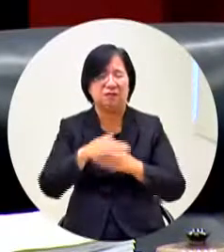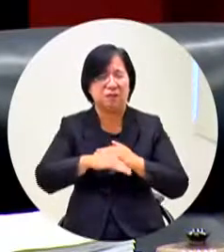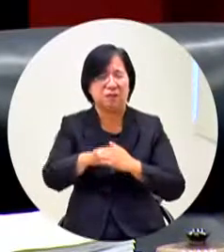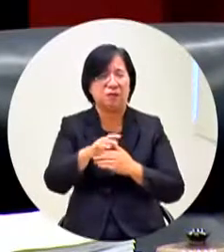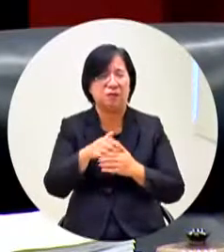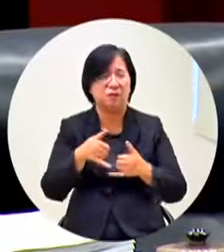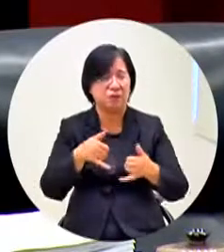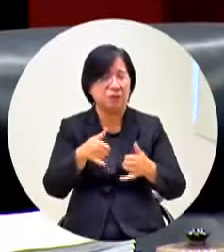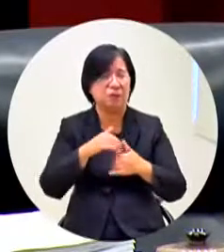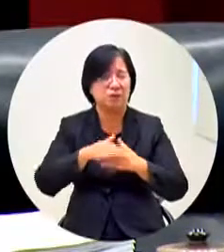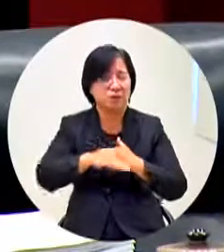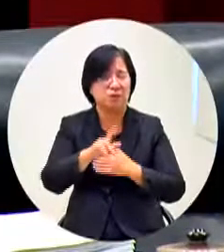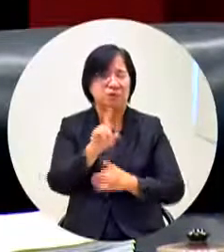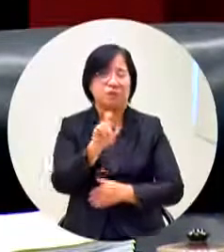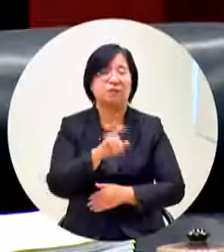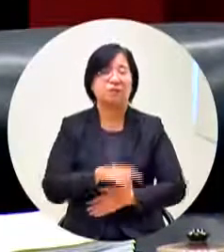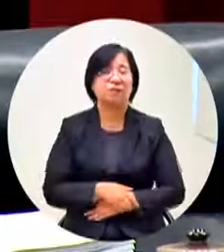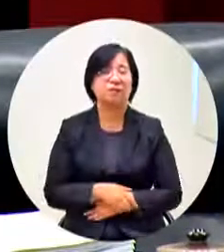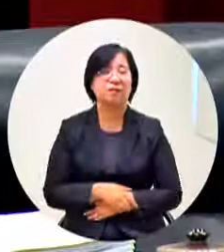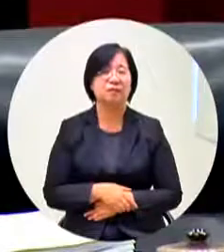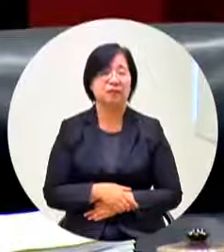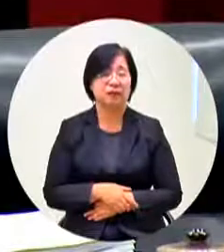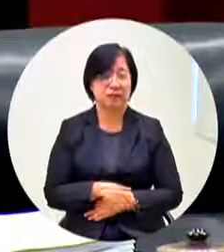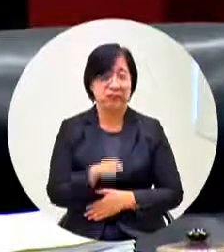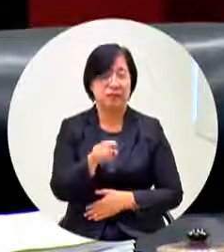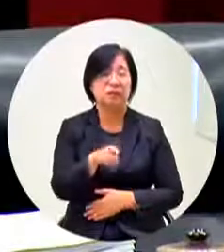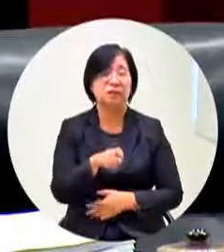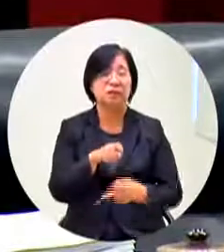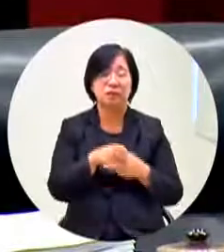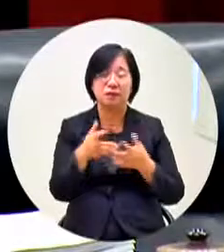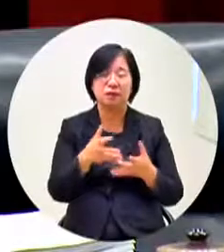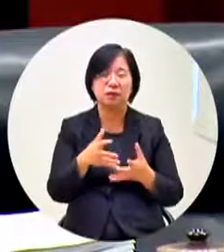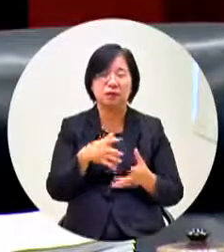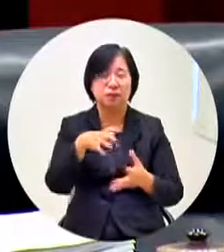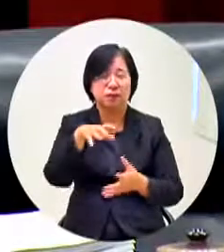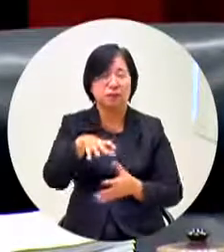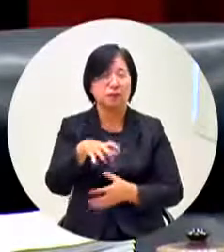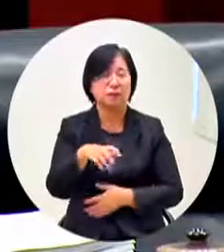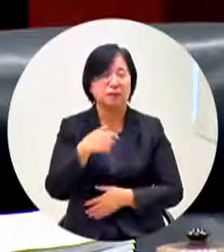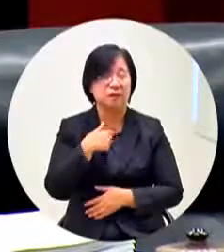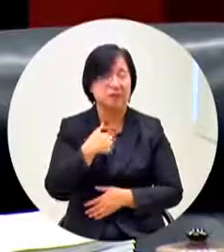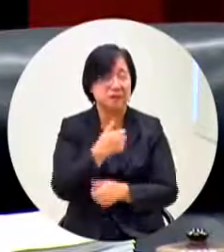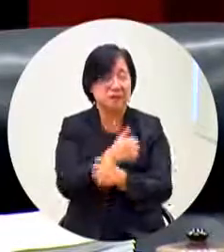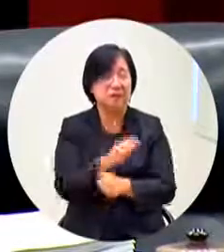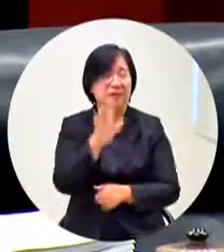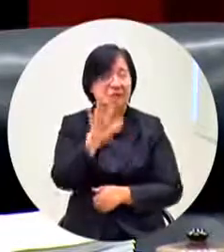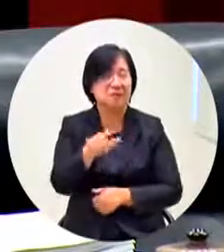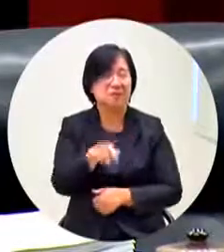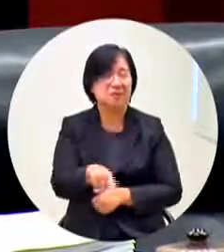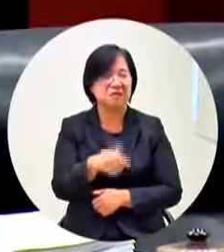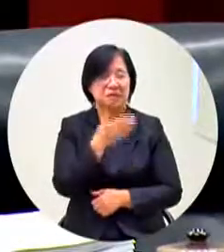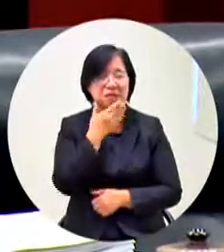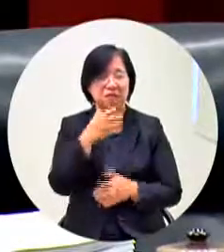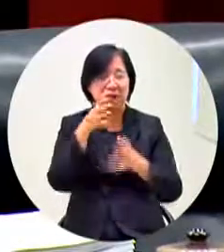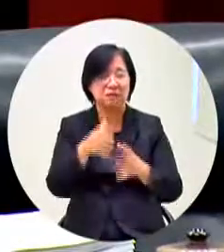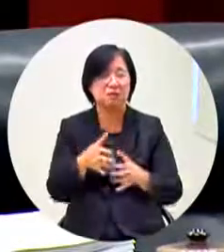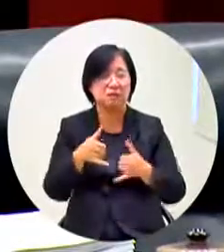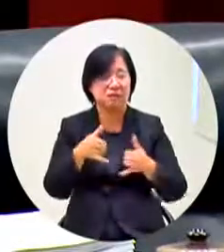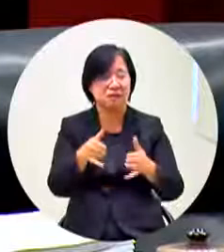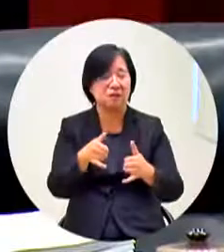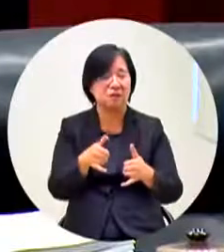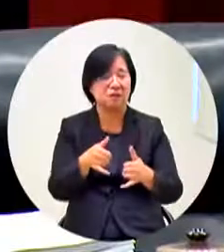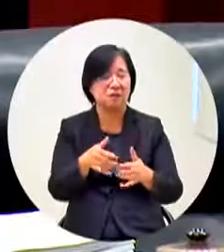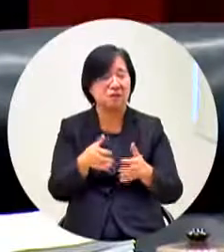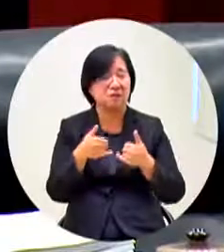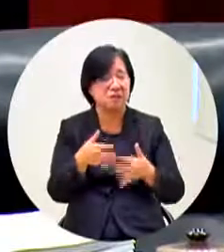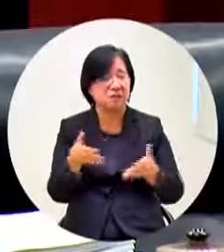哎，市长，你是公务单位的，你觉得就这样的施设道路，你认为呢？该铺不该铺？